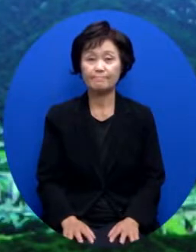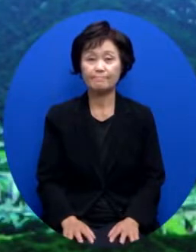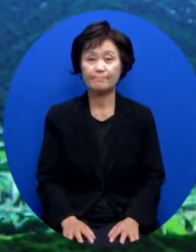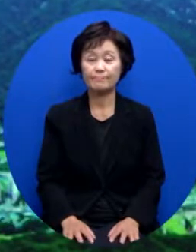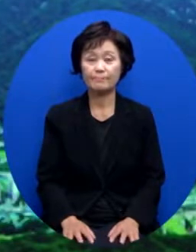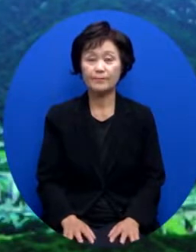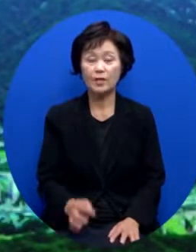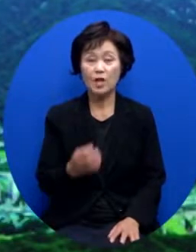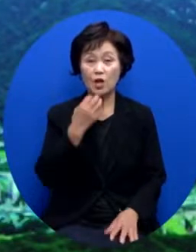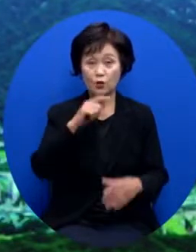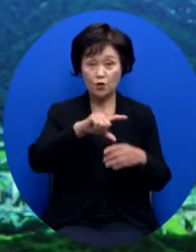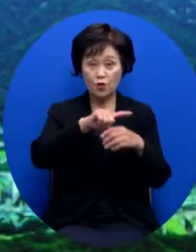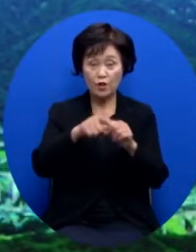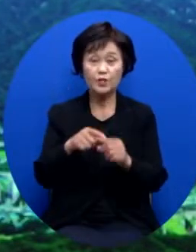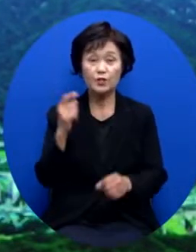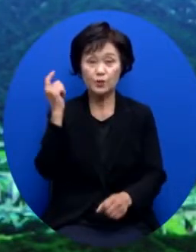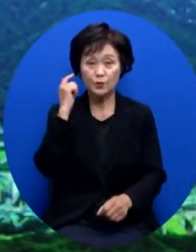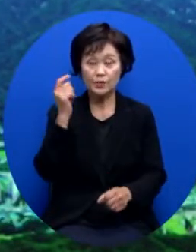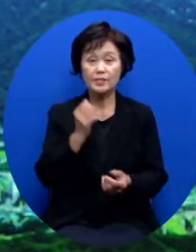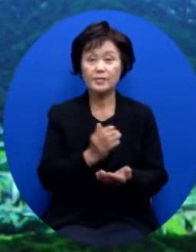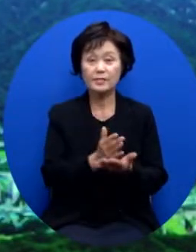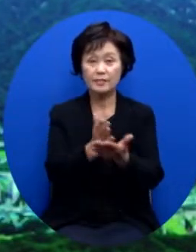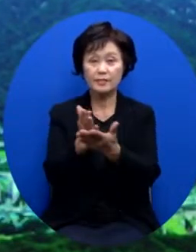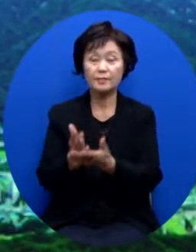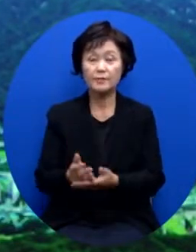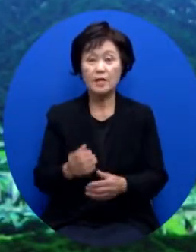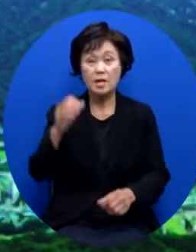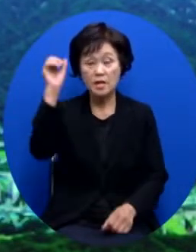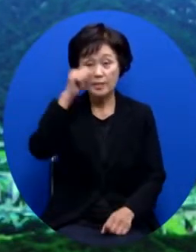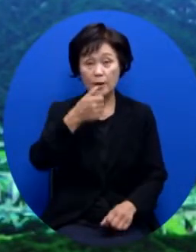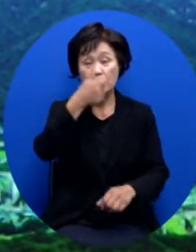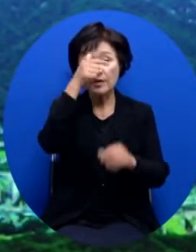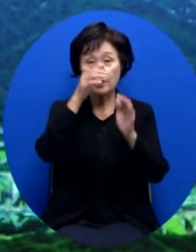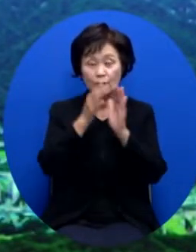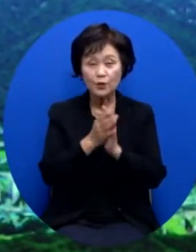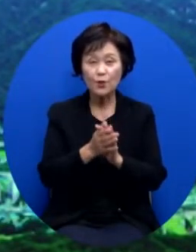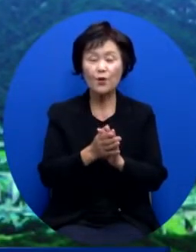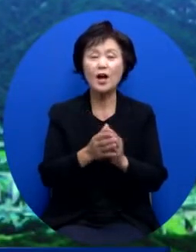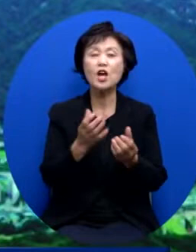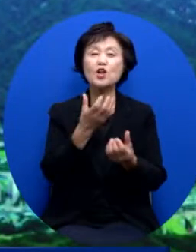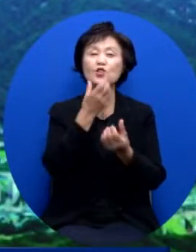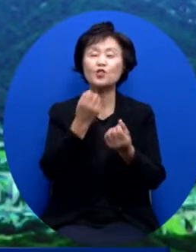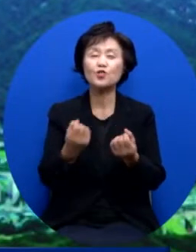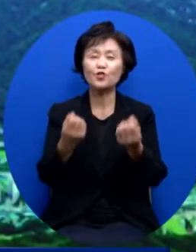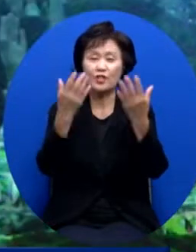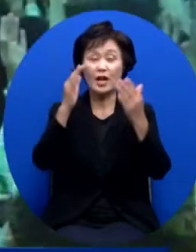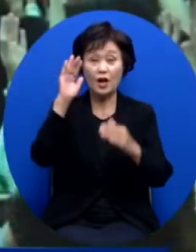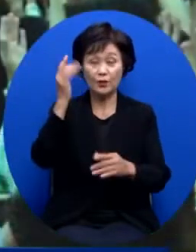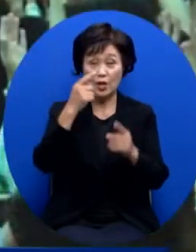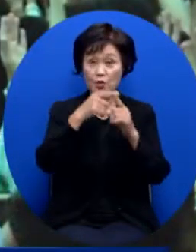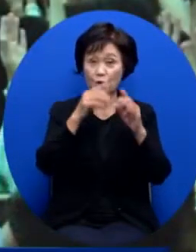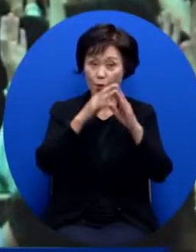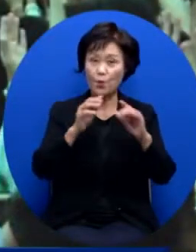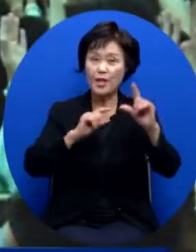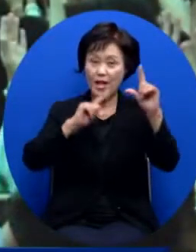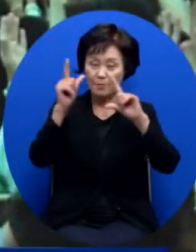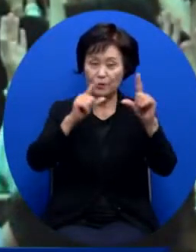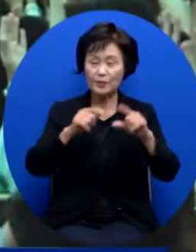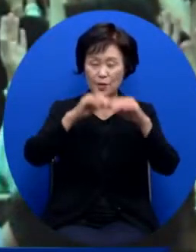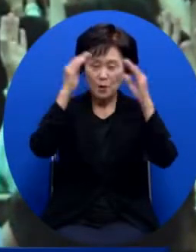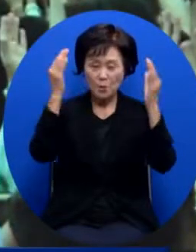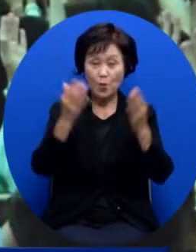네, 수도권 스튜디오입니다. 새벽 기도회가 하나의 축제가 된 교회가 있습니다. 남녀노소 전교인 모두가